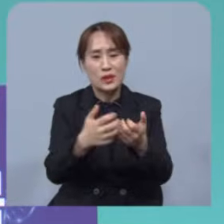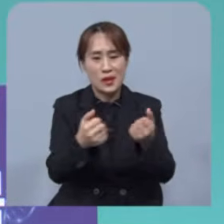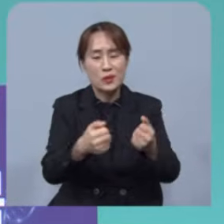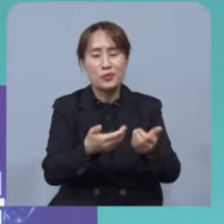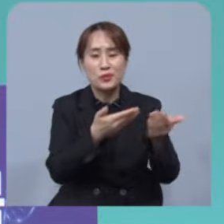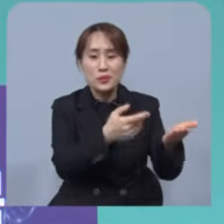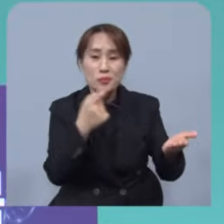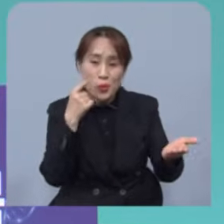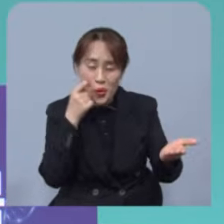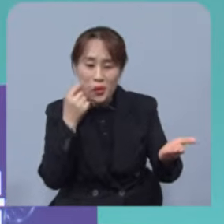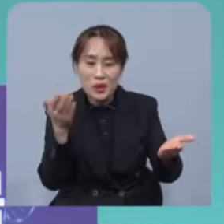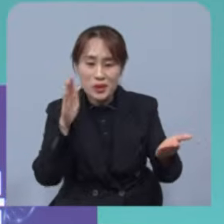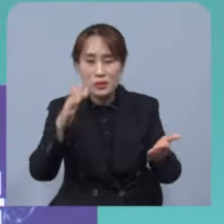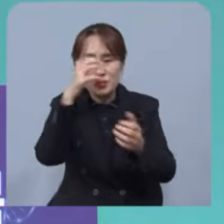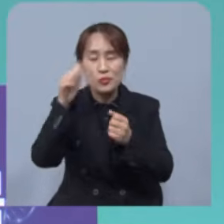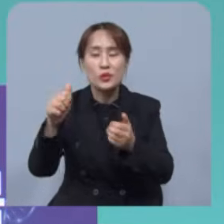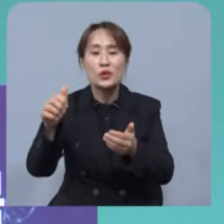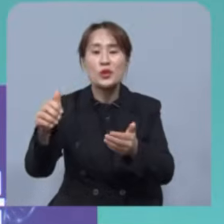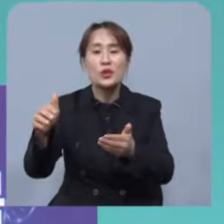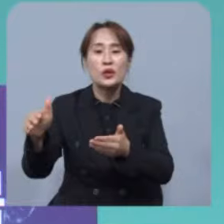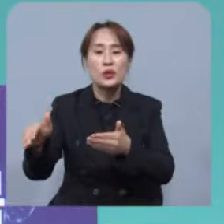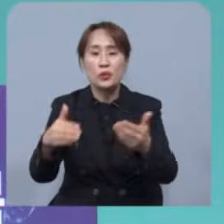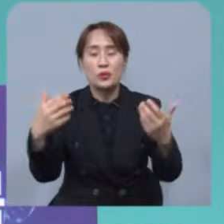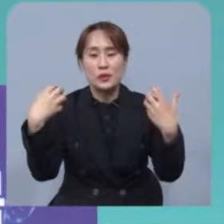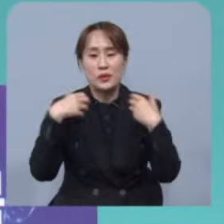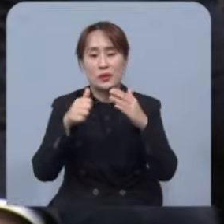해드리지만 그래도 우리 충북도를 대표하는